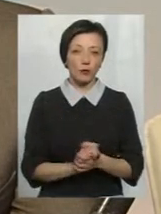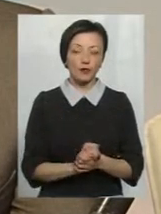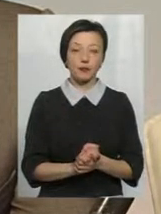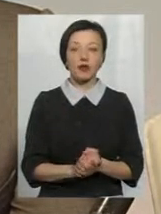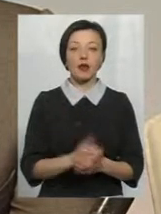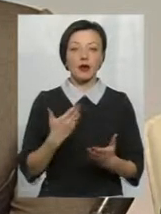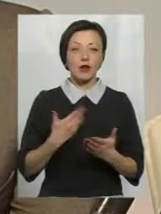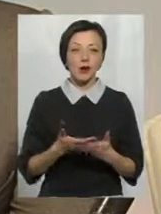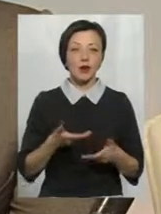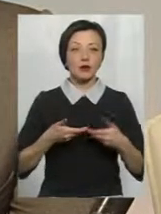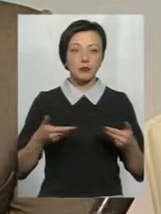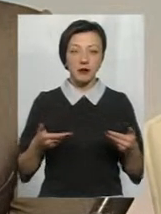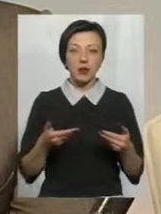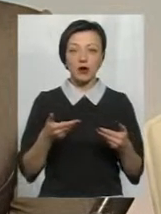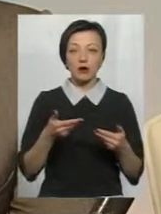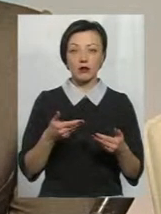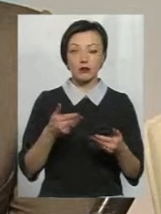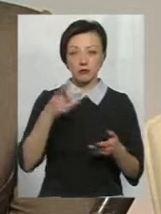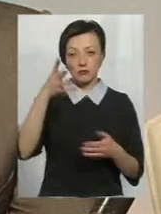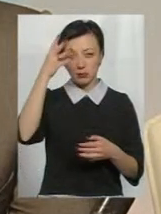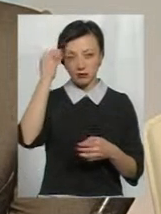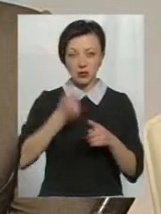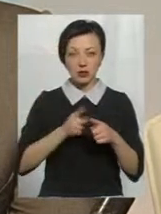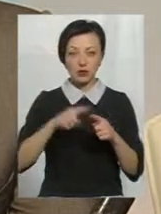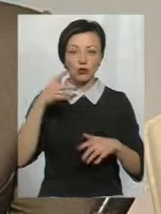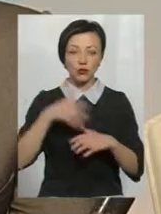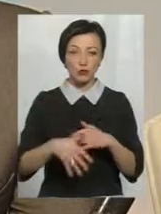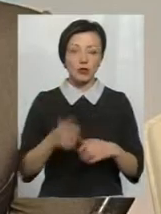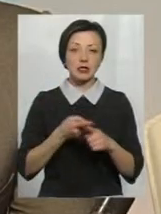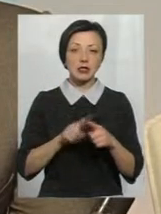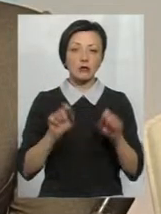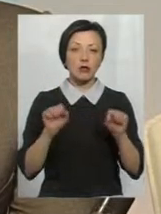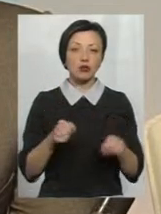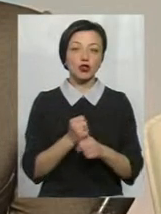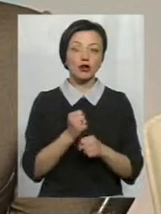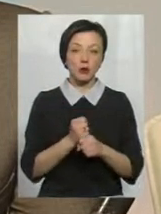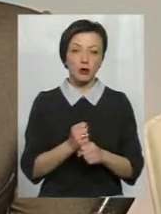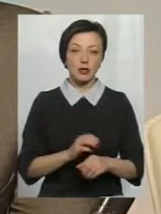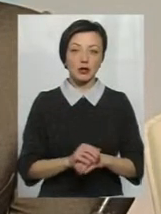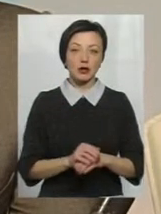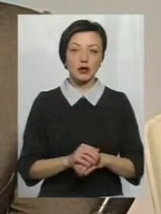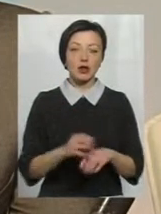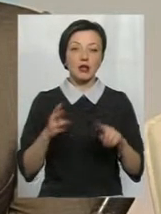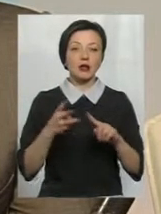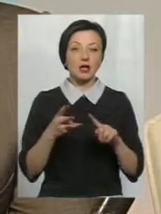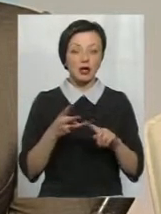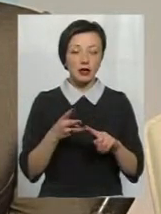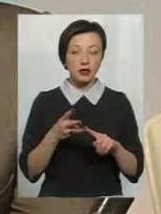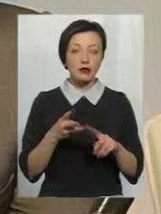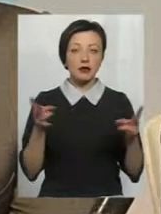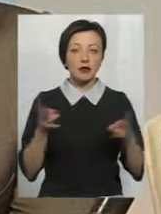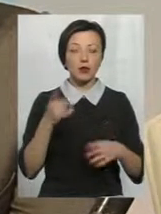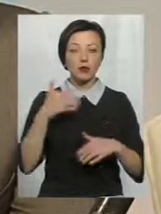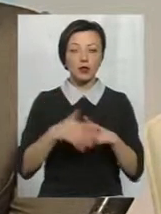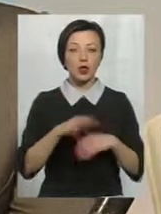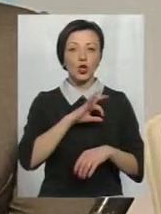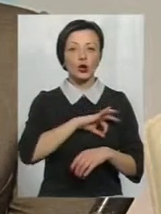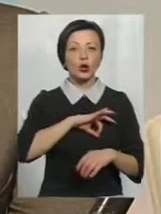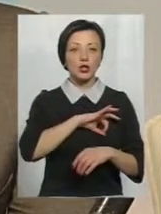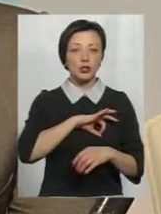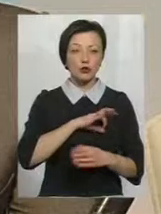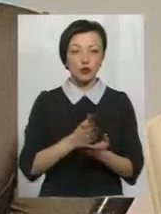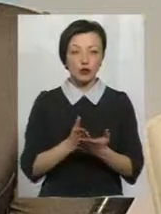ми, оцінивши це, ми зрозуміли, що це можна робити. По-третє, треба розуміти от юридичну